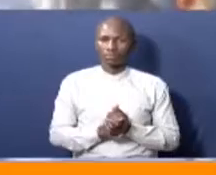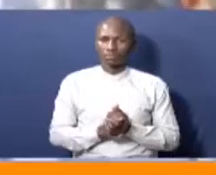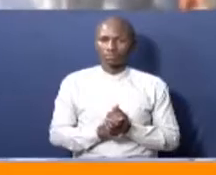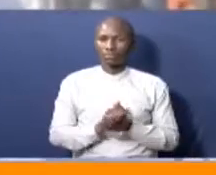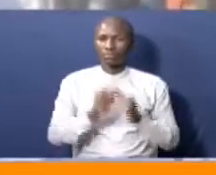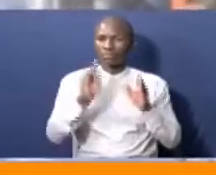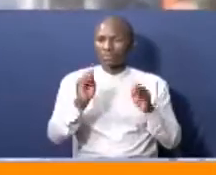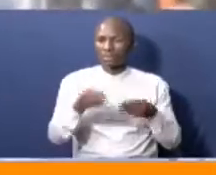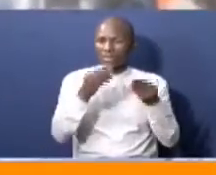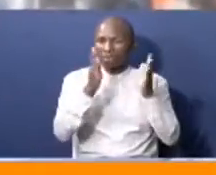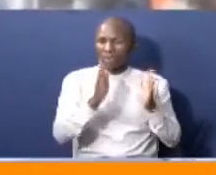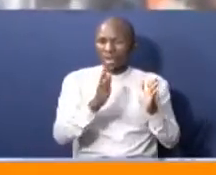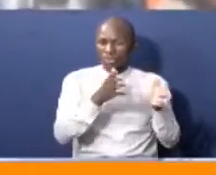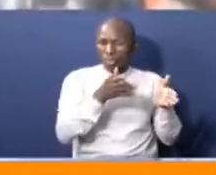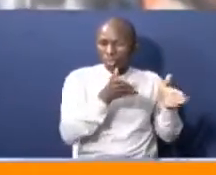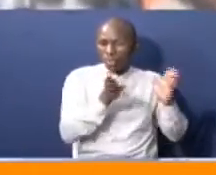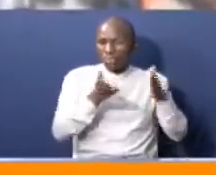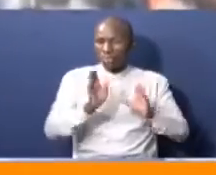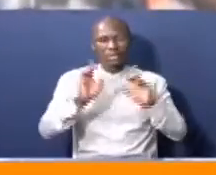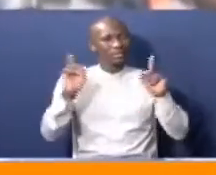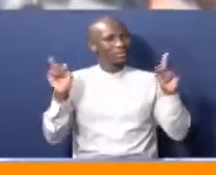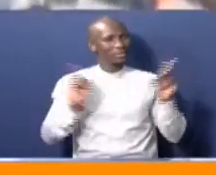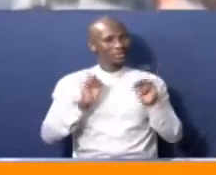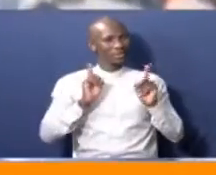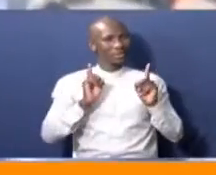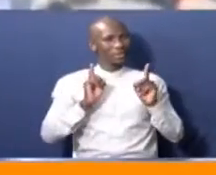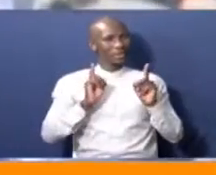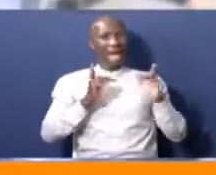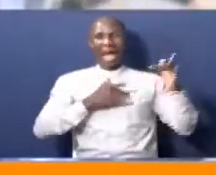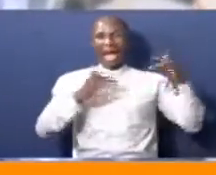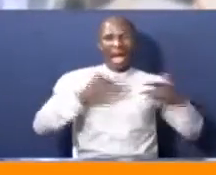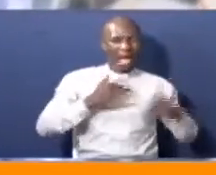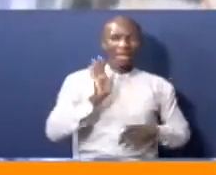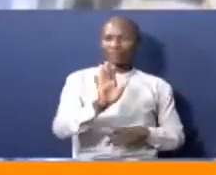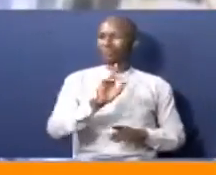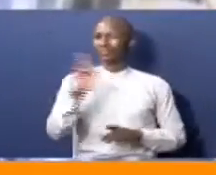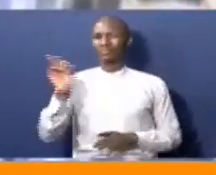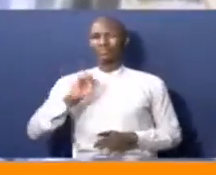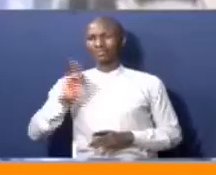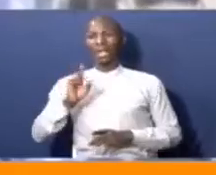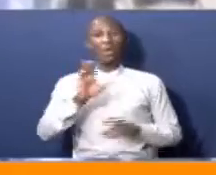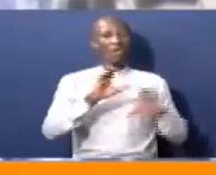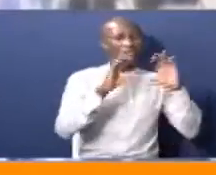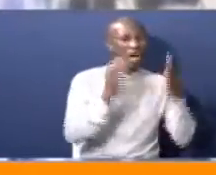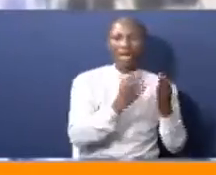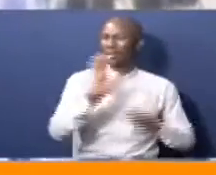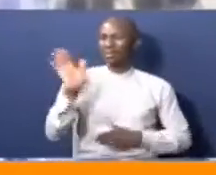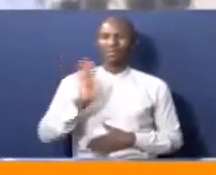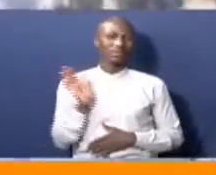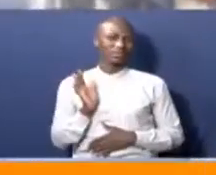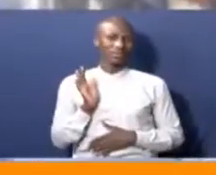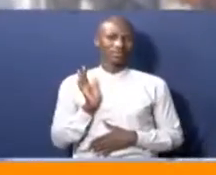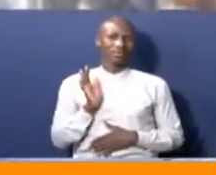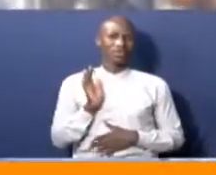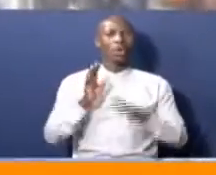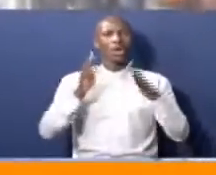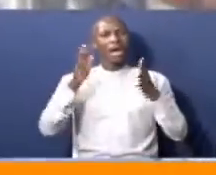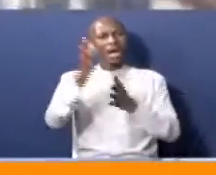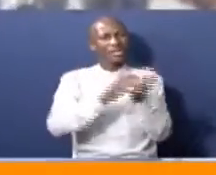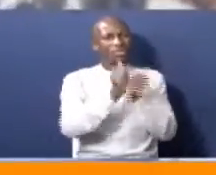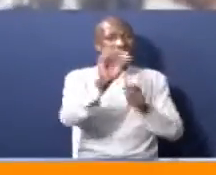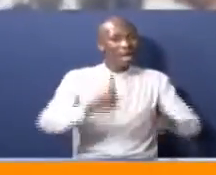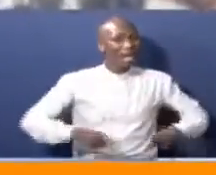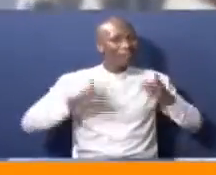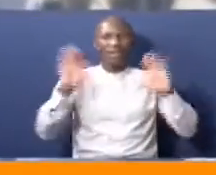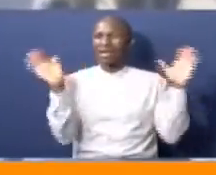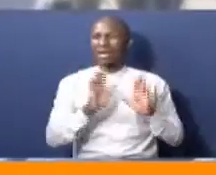Uzipatie mtu nafasi aumize wewe, aumize jamii, amalize maisha